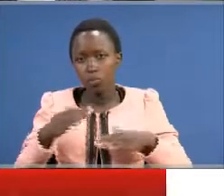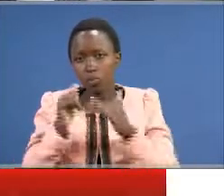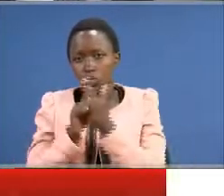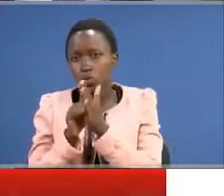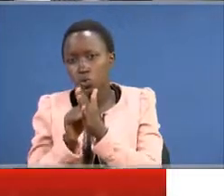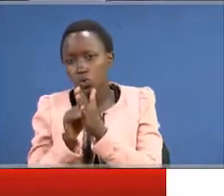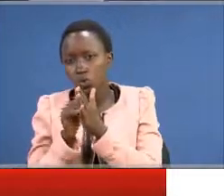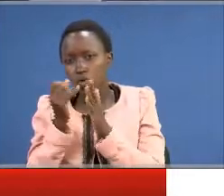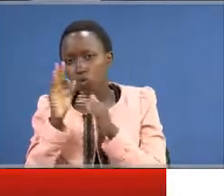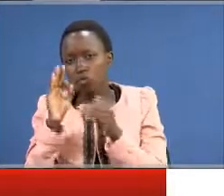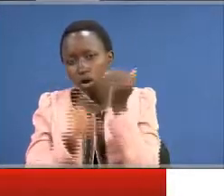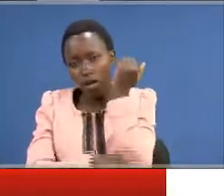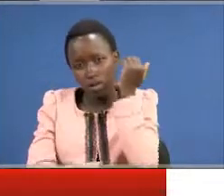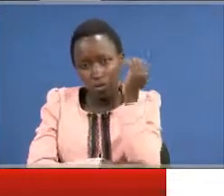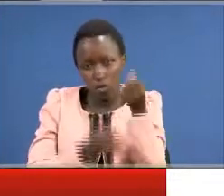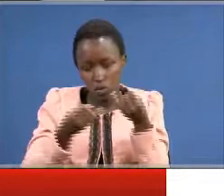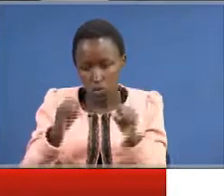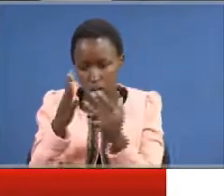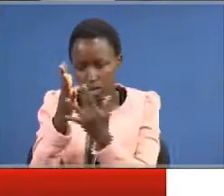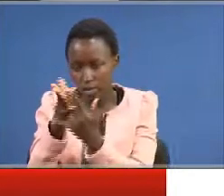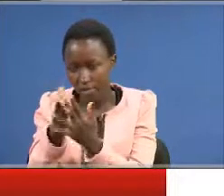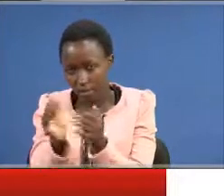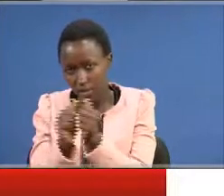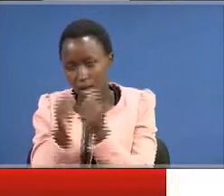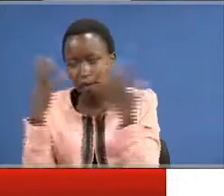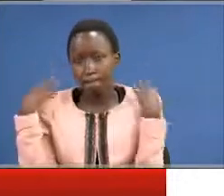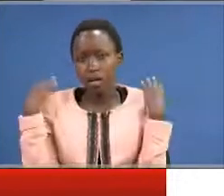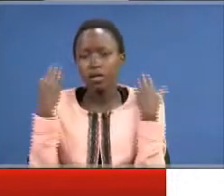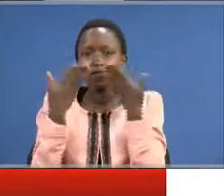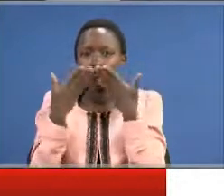mbalimbali za jamhuri kwa kujaribu kuvuruga zoezi hilo ambalo